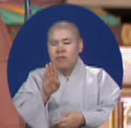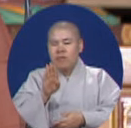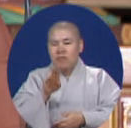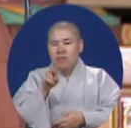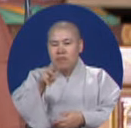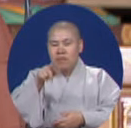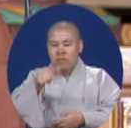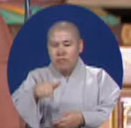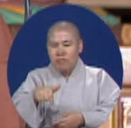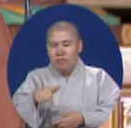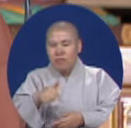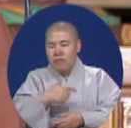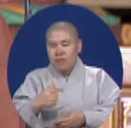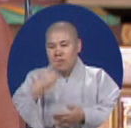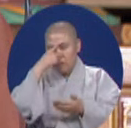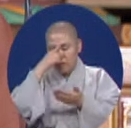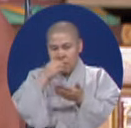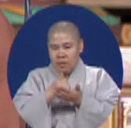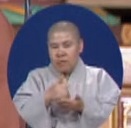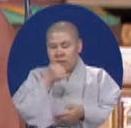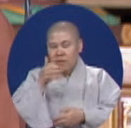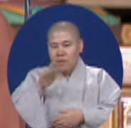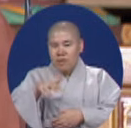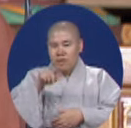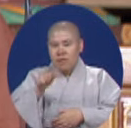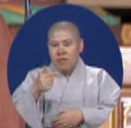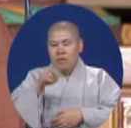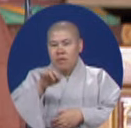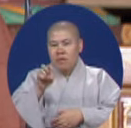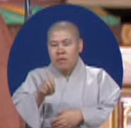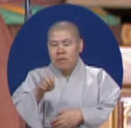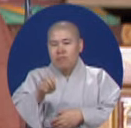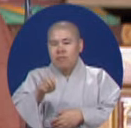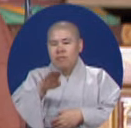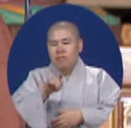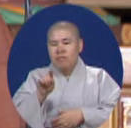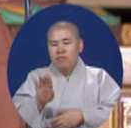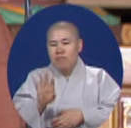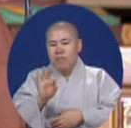그분이 전심법요라는 저수를 남겼는데 거기에도